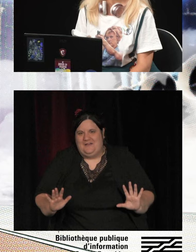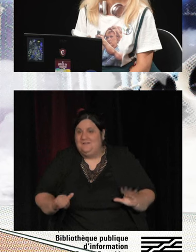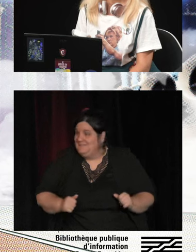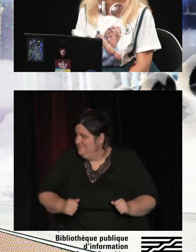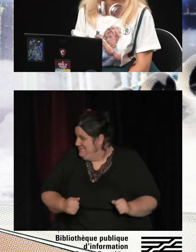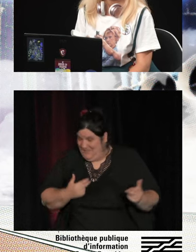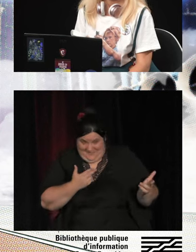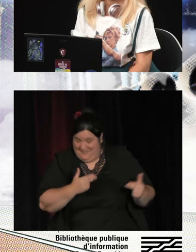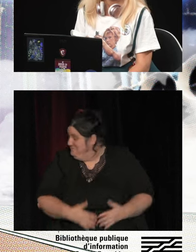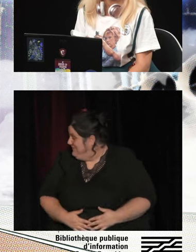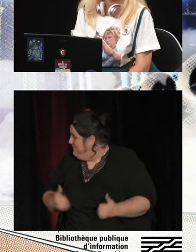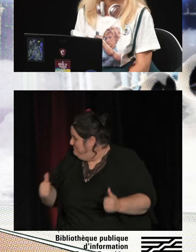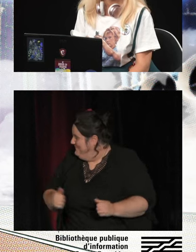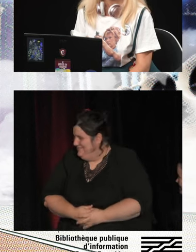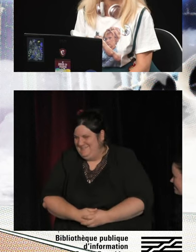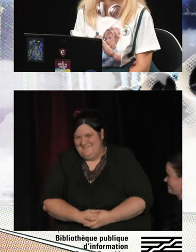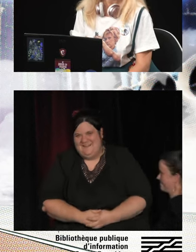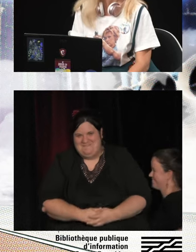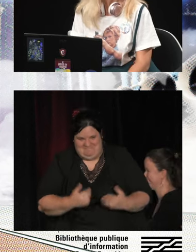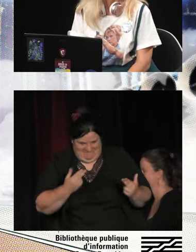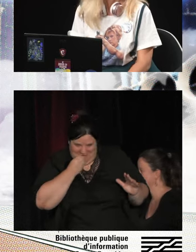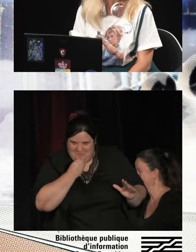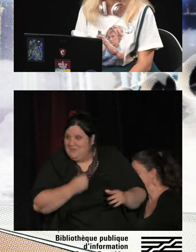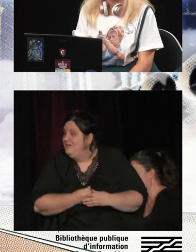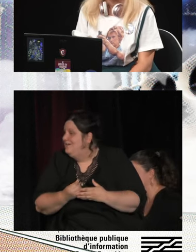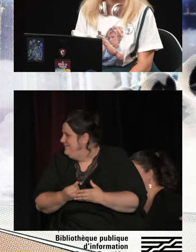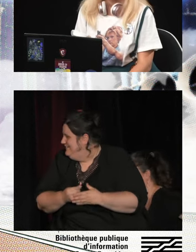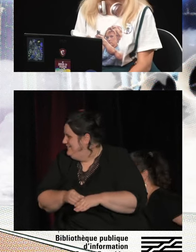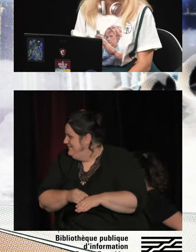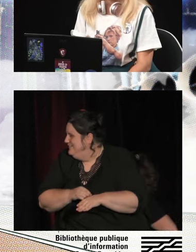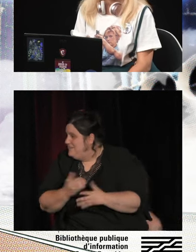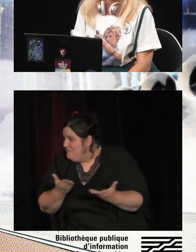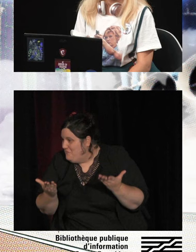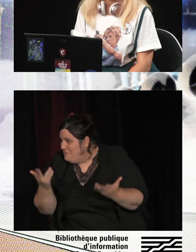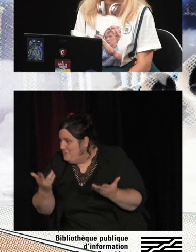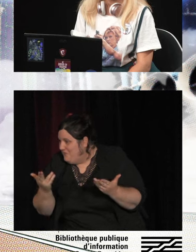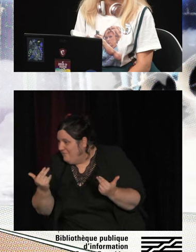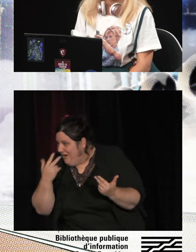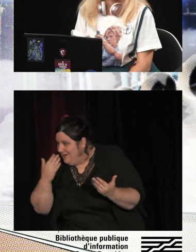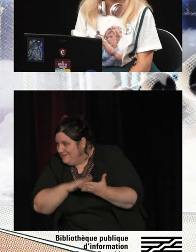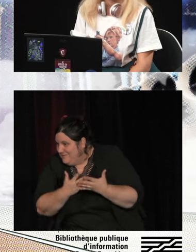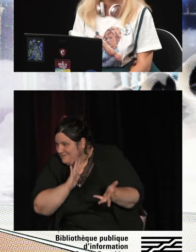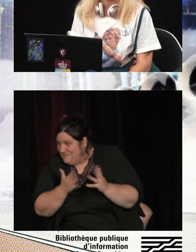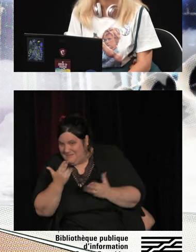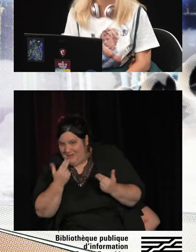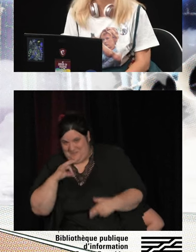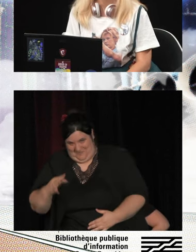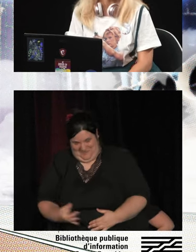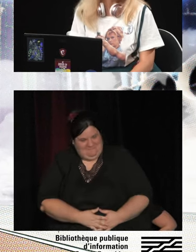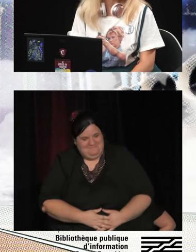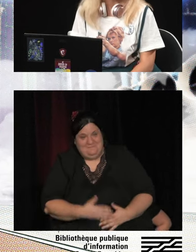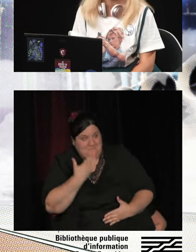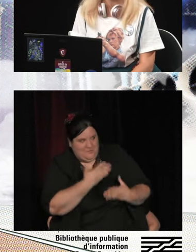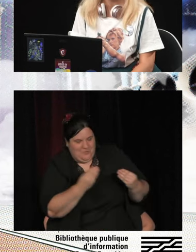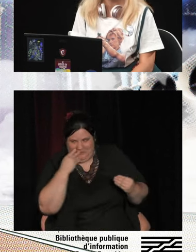Ça va toujours, vous? Oui, ça va. Ça va aussi à l'interprétation. Bah merci beaucoup.